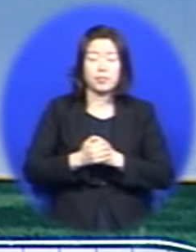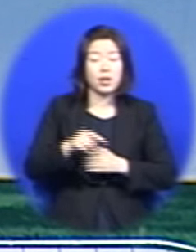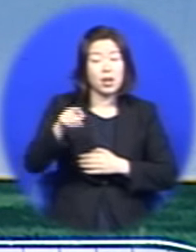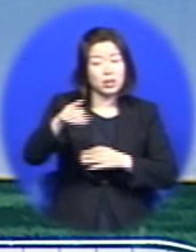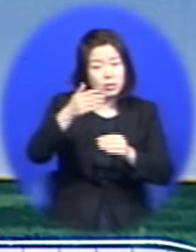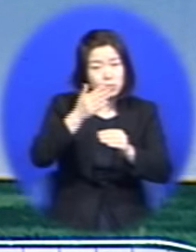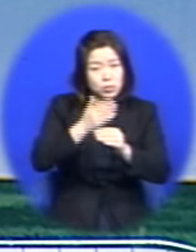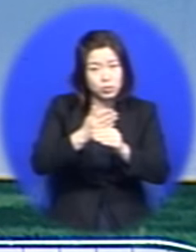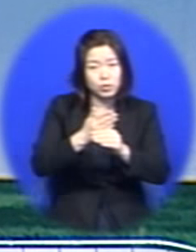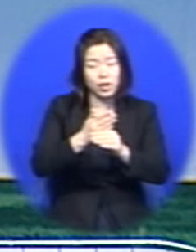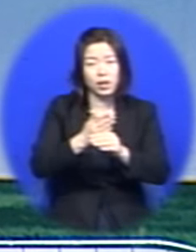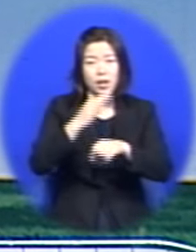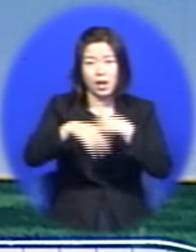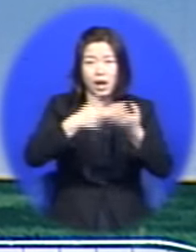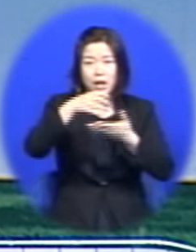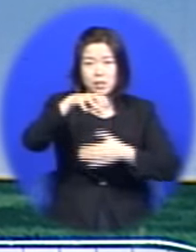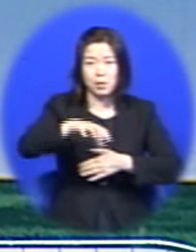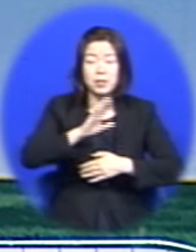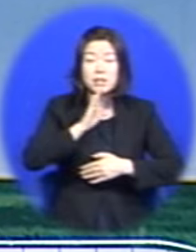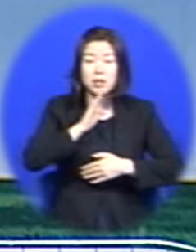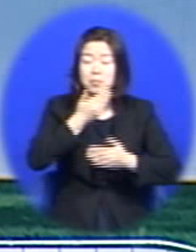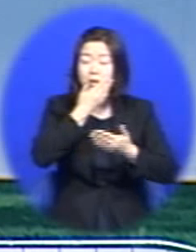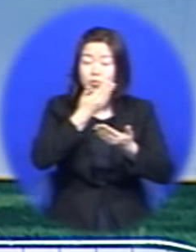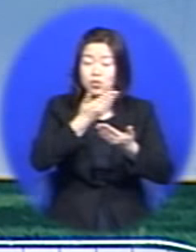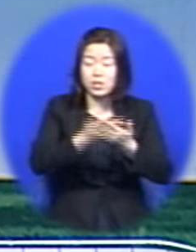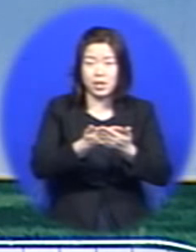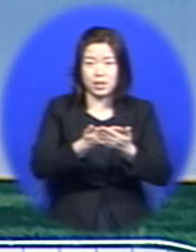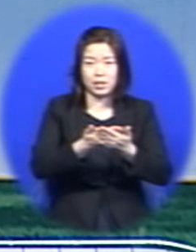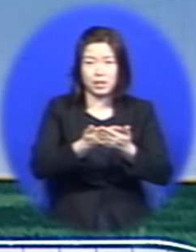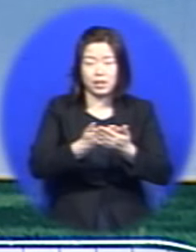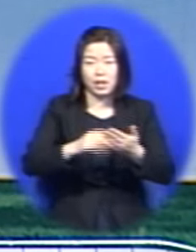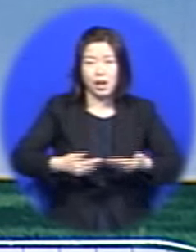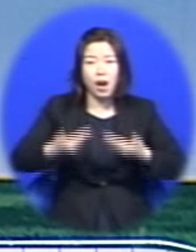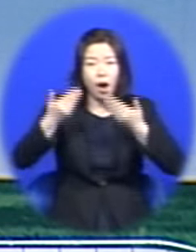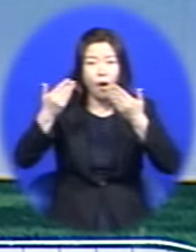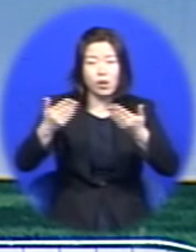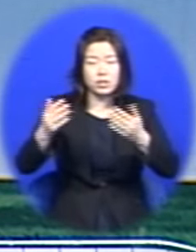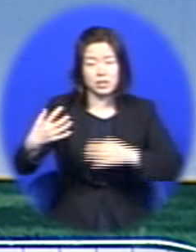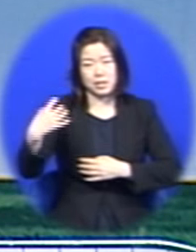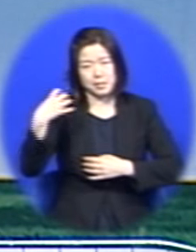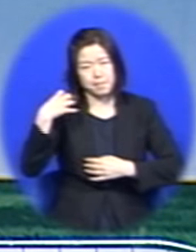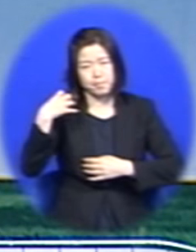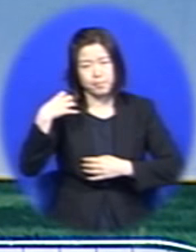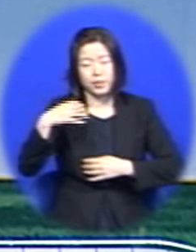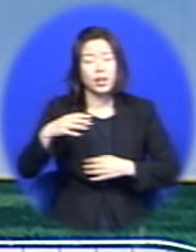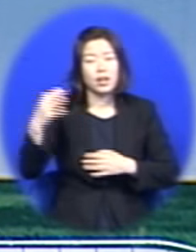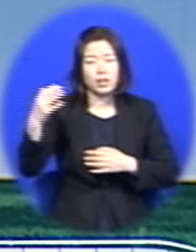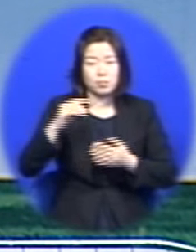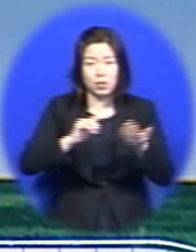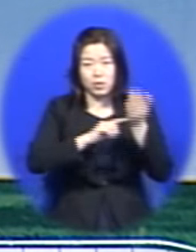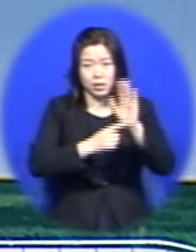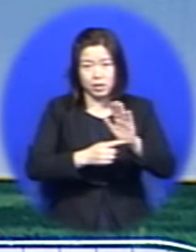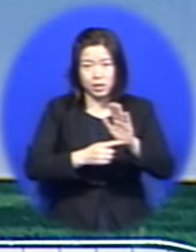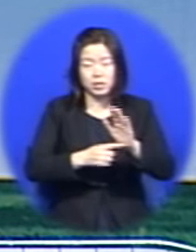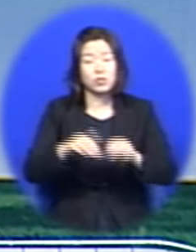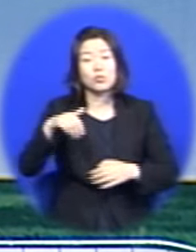그분들 중에 하나님 앞에 정말 귀한 그런 헌신과 사명자가 나올지 누가